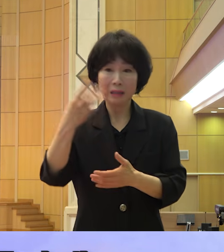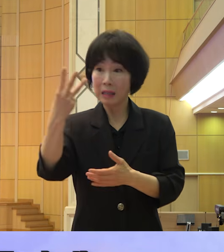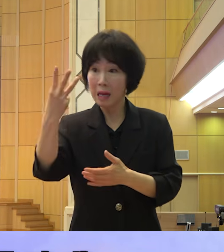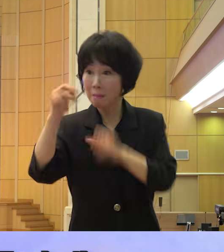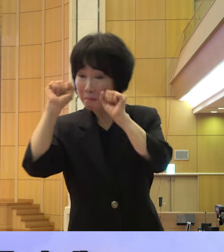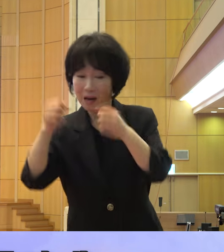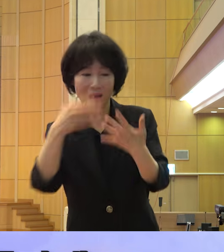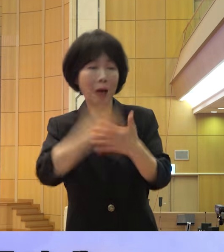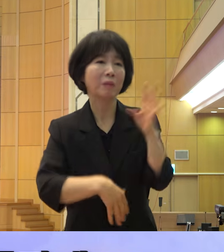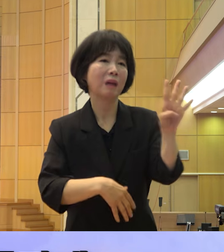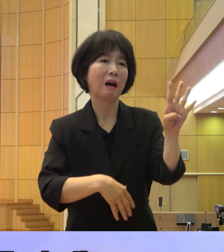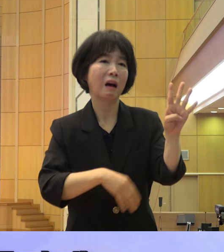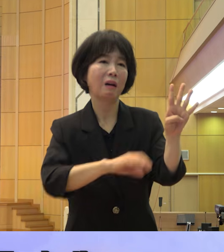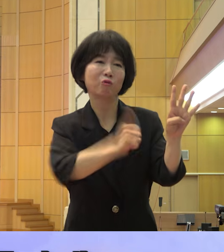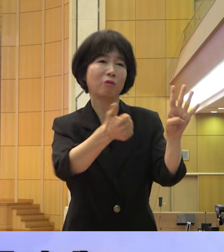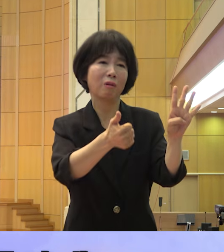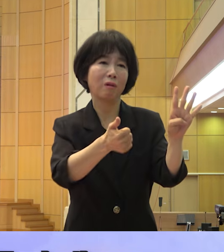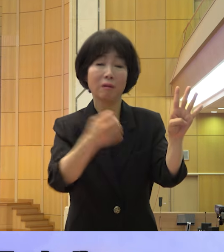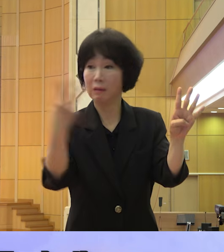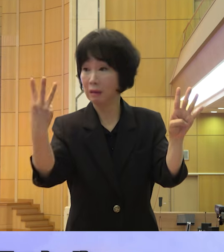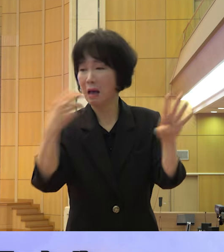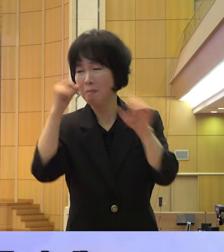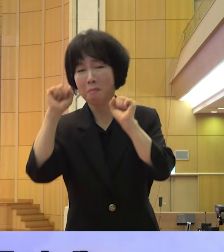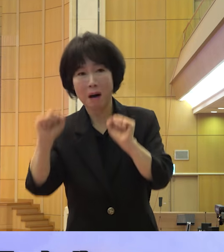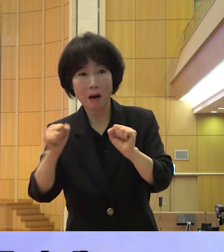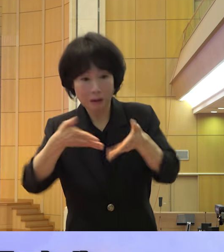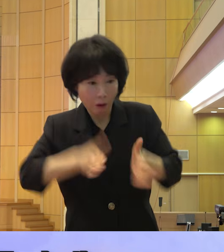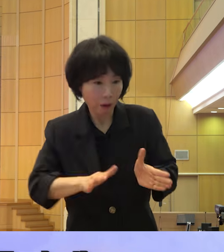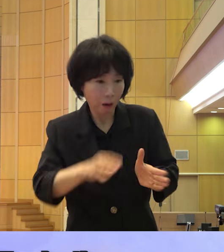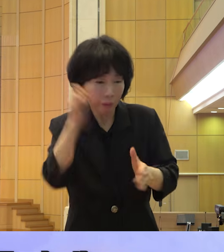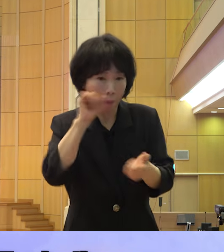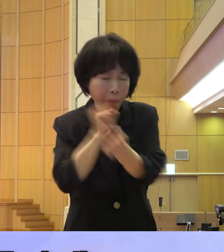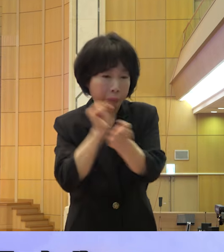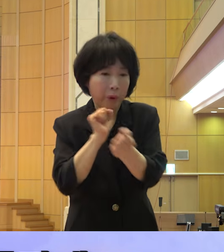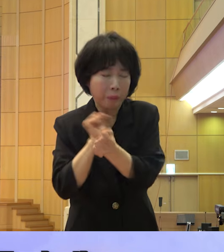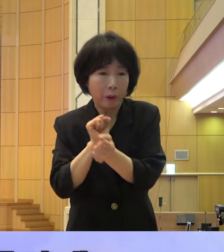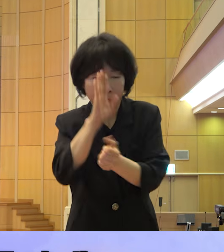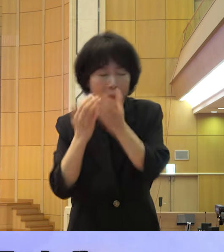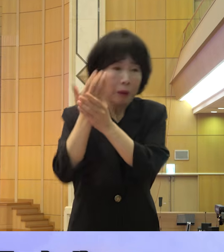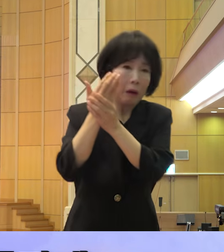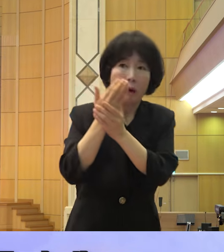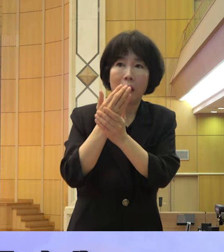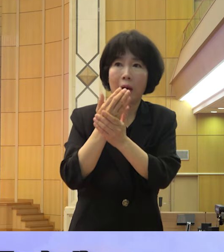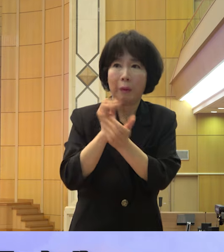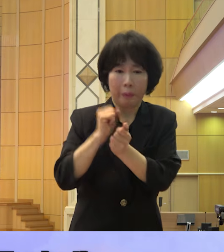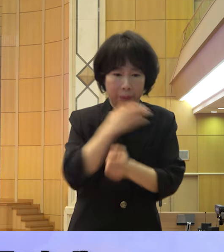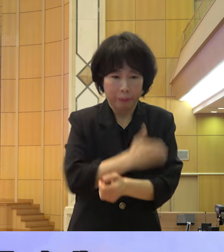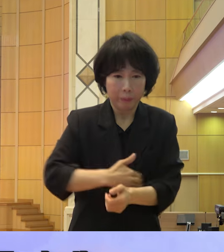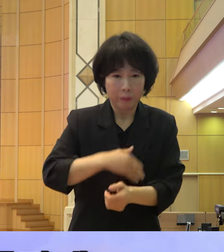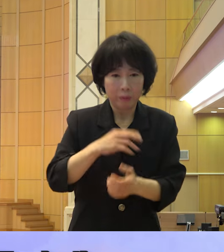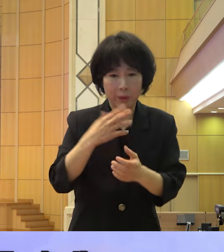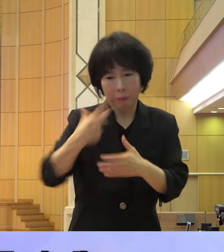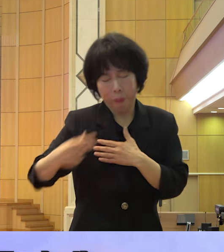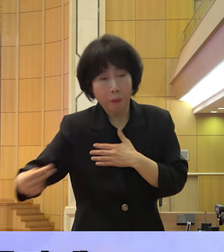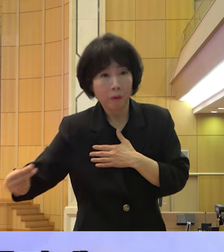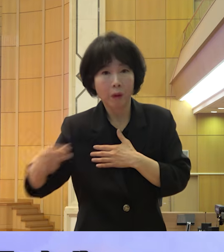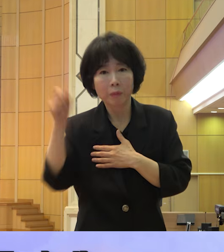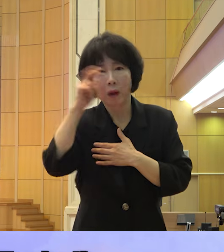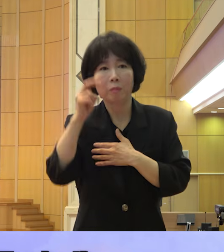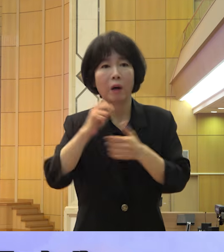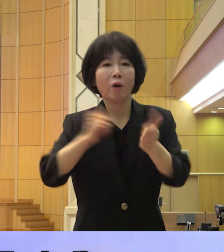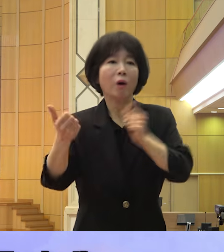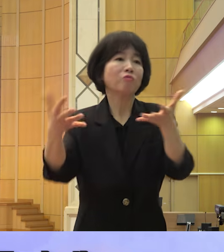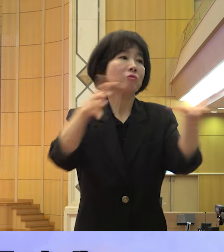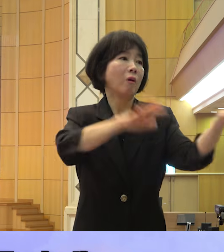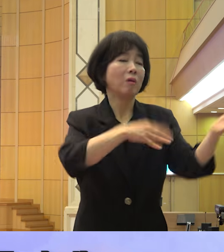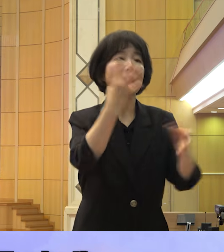떠났어요. 태어나서 홍역에 죽고 먹고 뭐 해서 체해서 설사하다가 시골에서